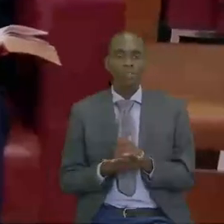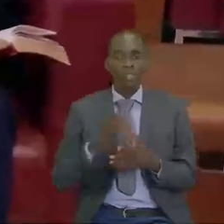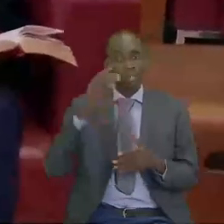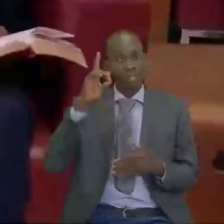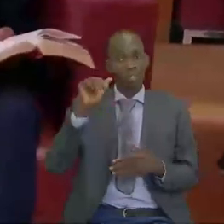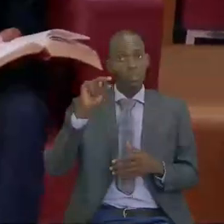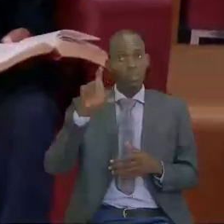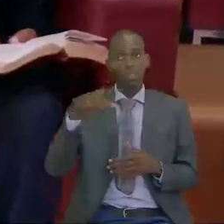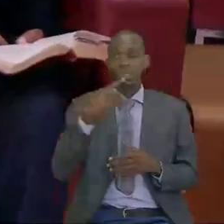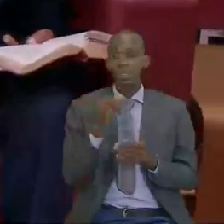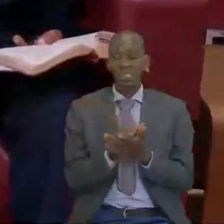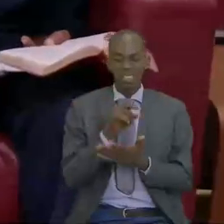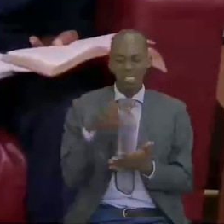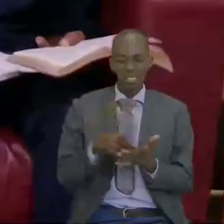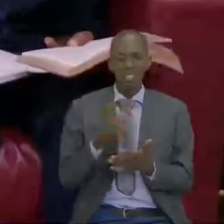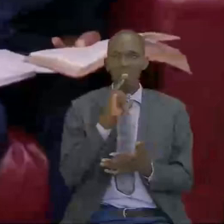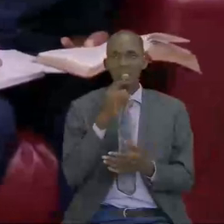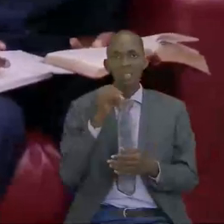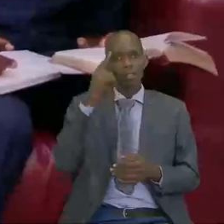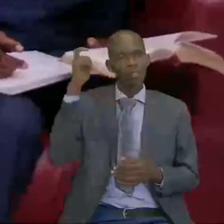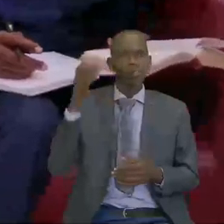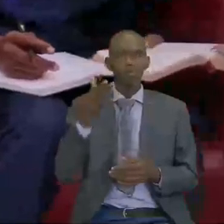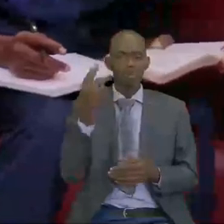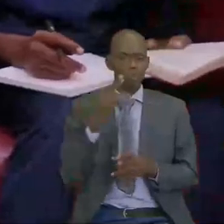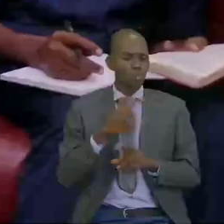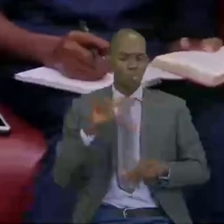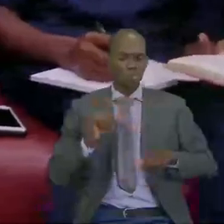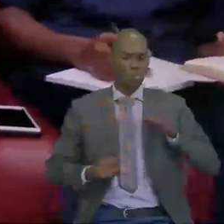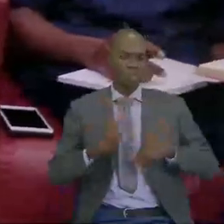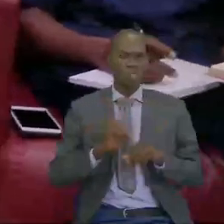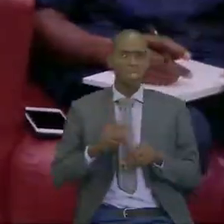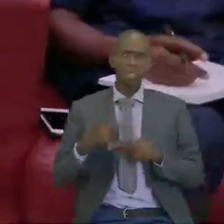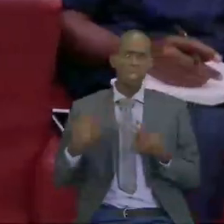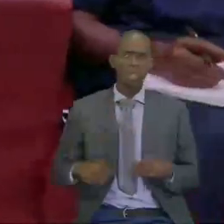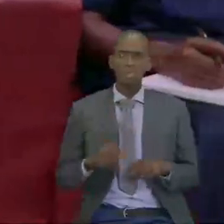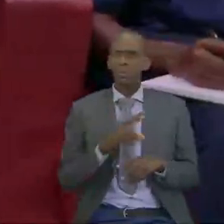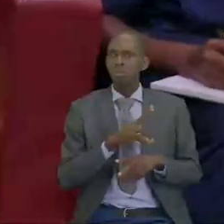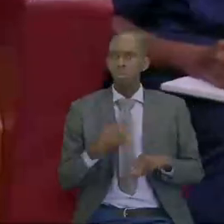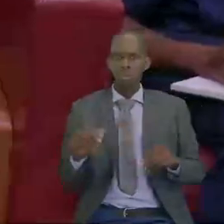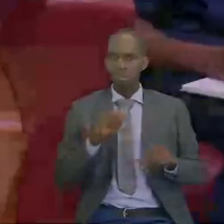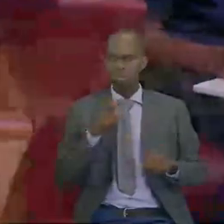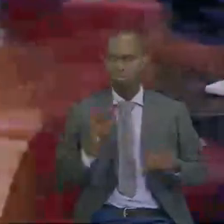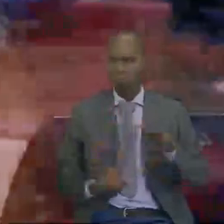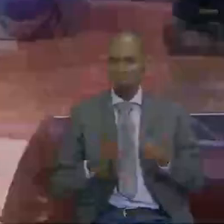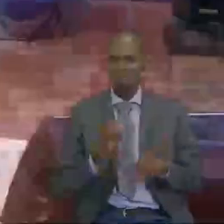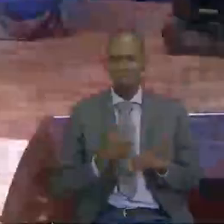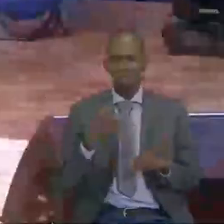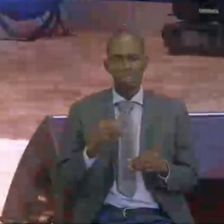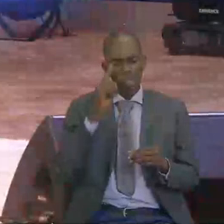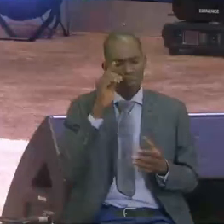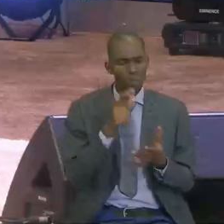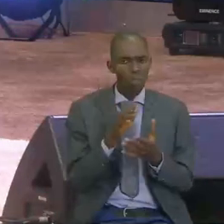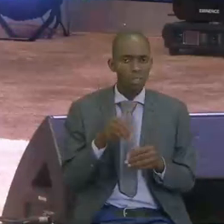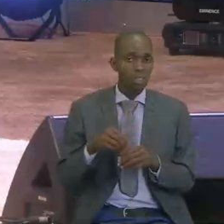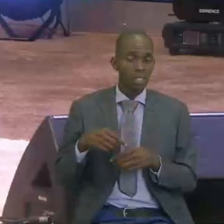Voici le songe. Il n'y avait pas de doute dans son cœur, il n'y avait pas d'incrédulité dans son cœur, il n'y avait